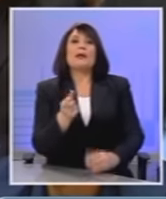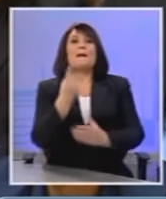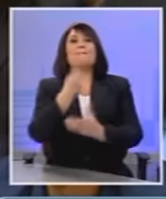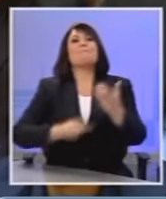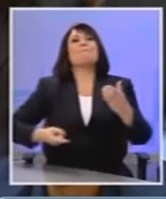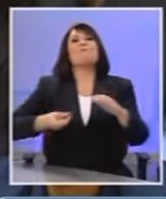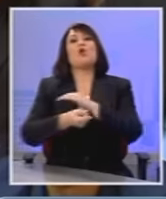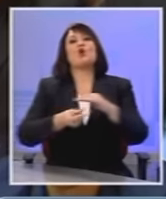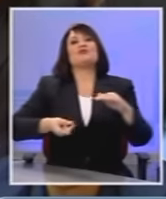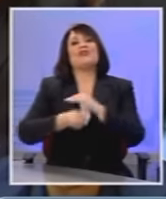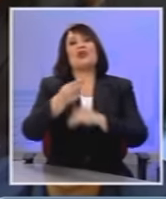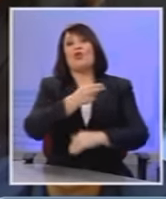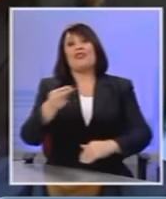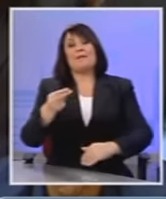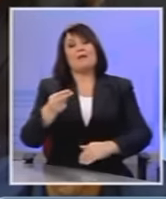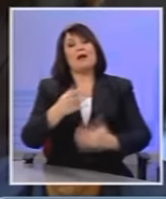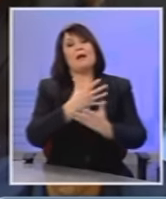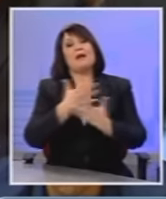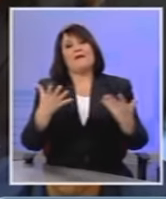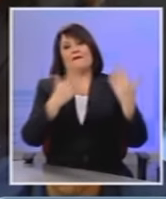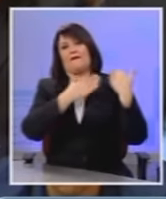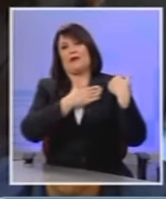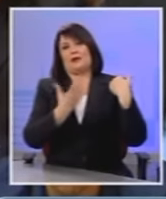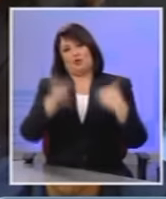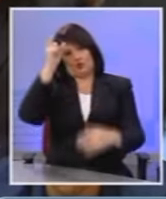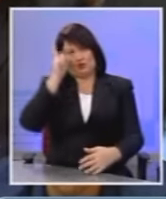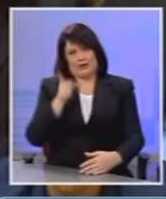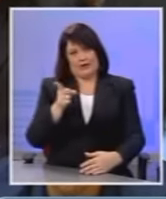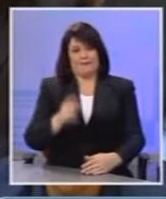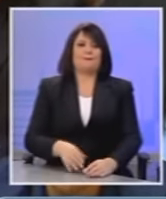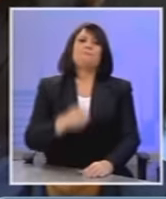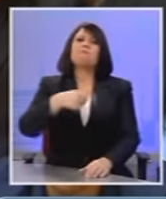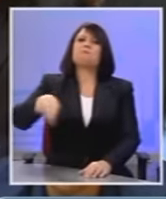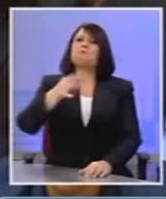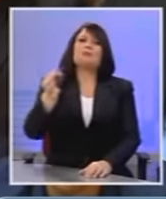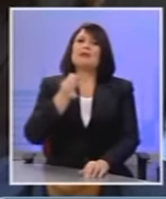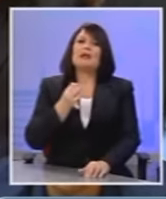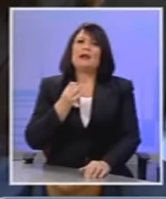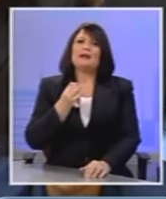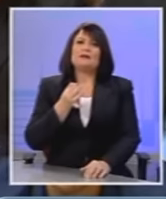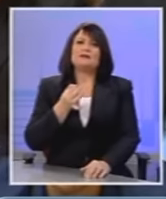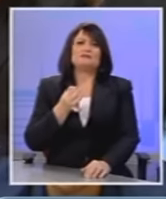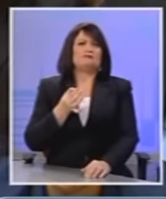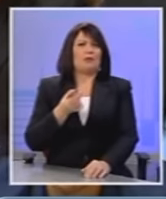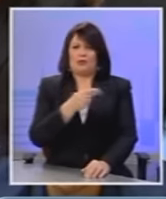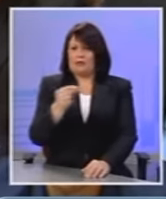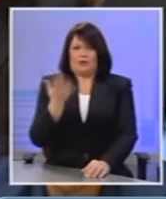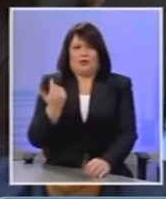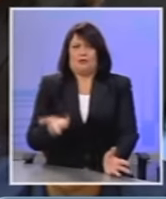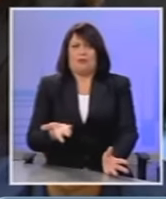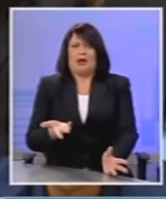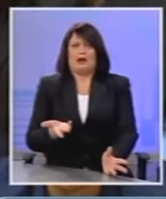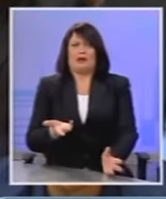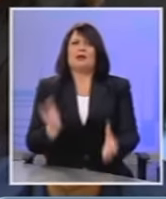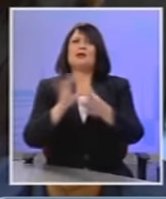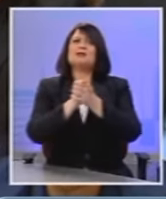ζήτημα. Και μας λένε όλοι ότι δεν υπάρχει κανένα ζήτημα, είμαστε